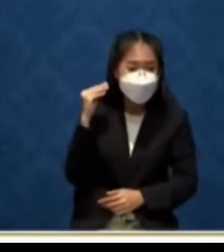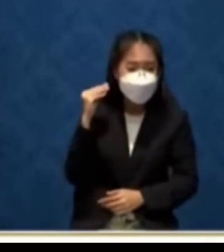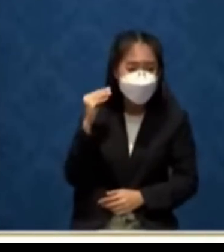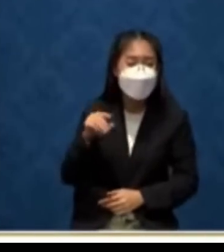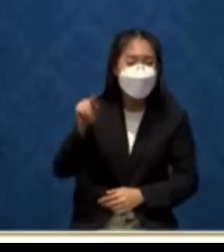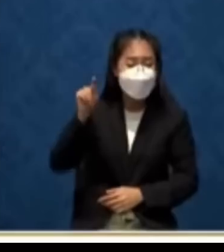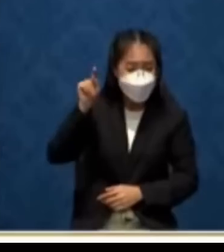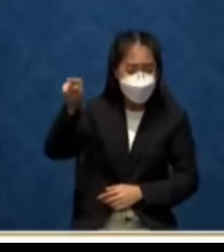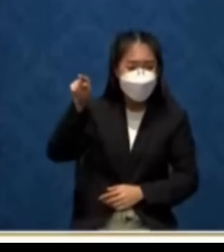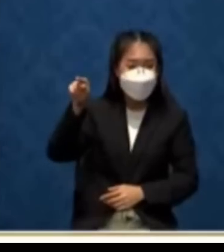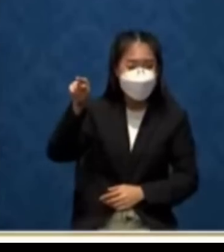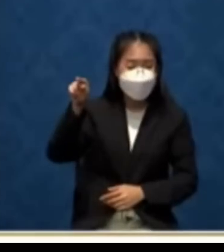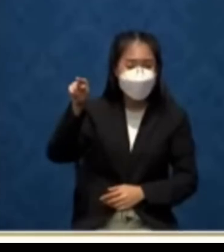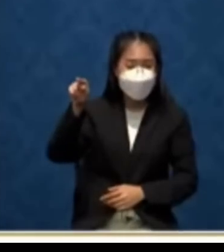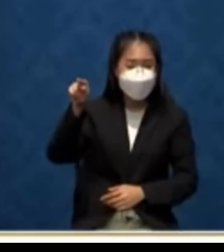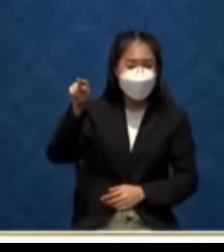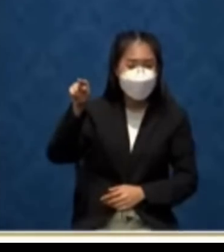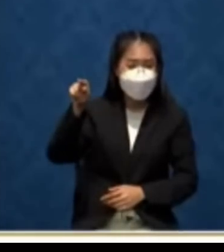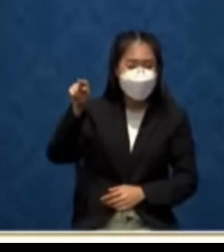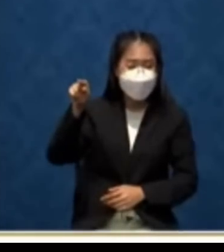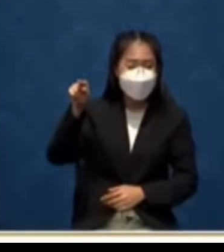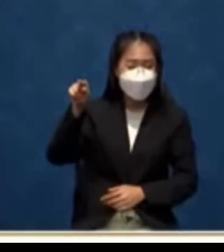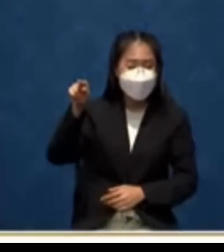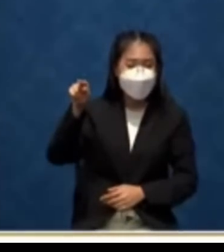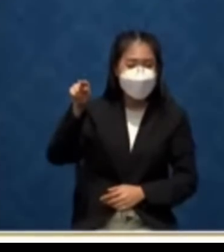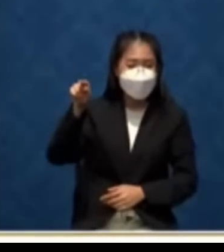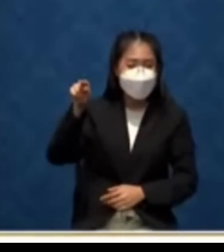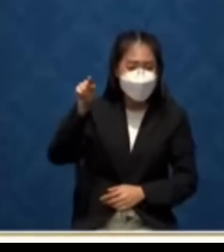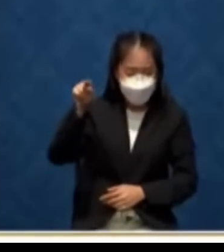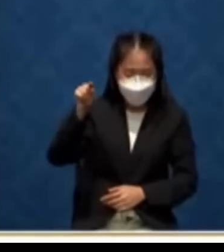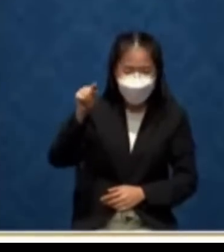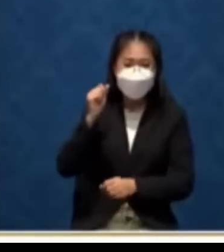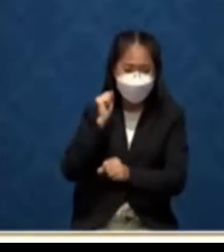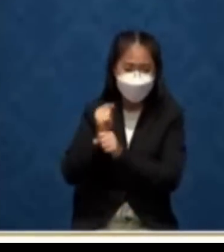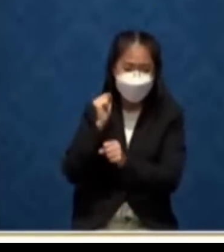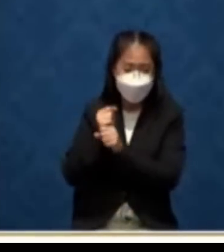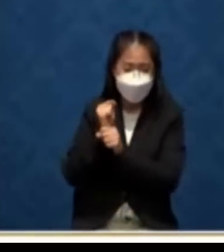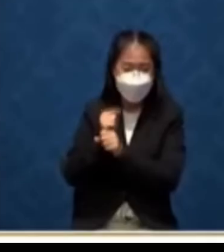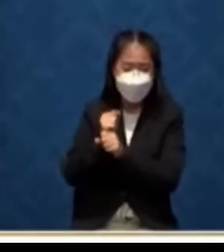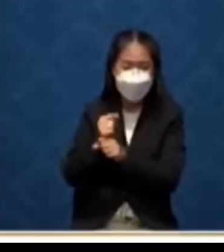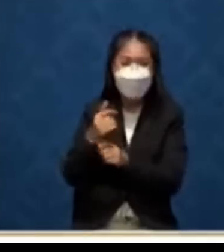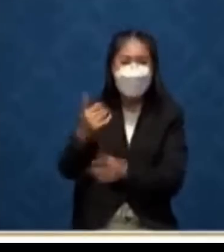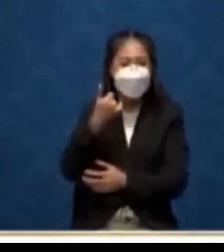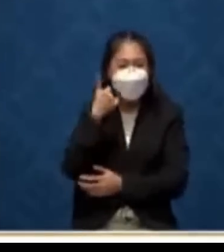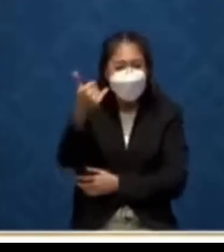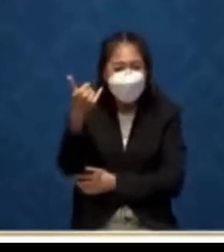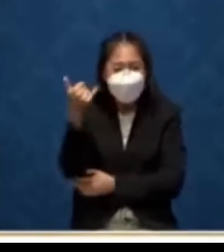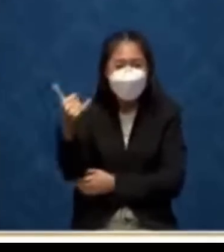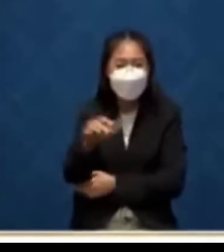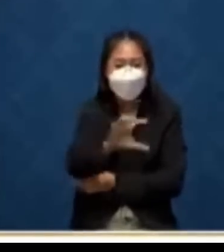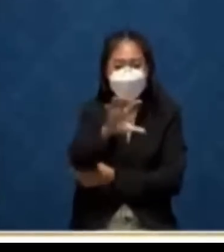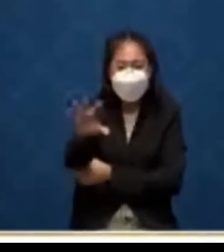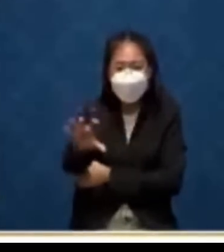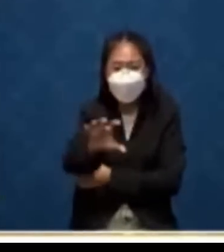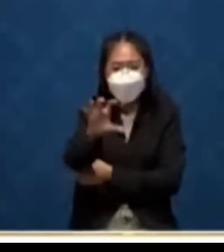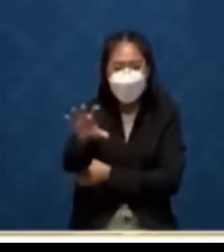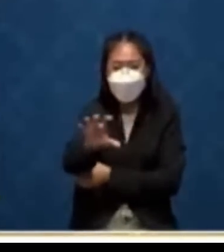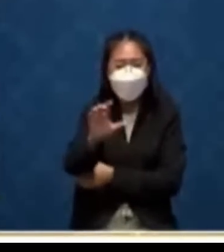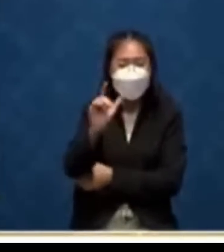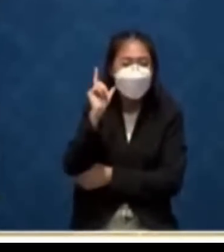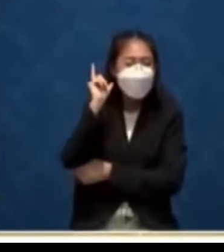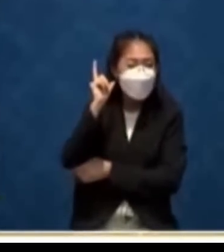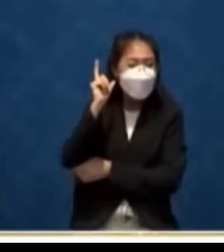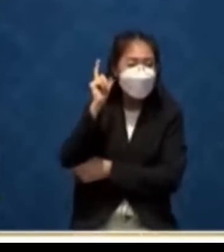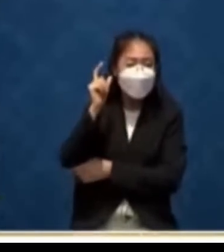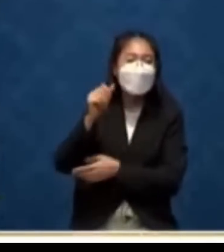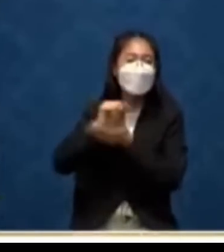างเจียนฟู่คนนี้เนี่ยเป็นส่วนหนึ่งของแก๊งคอเซ็นเตอร์ที่หลอกลวงพี่น้องประชาชนทั้งคนไทยและจีนอ